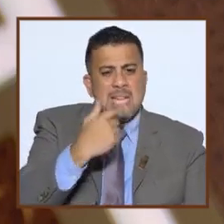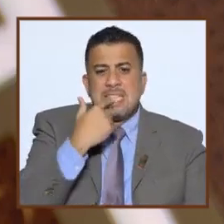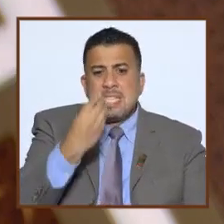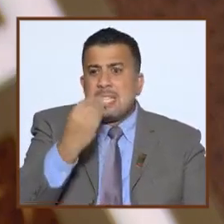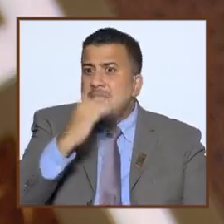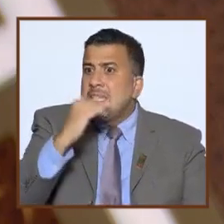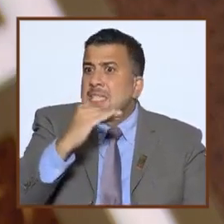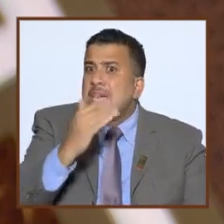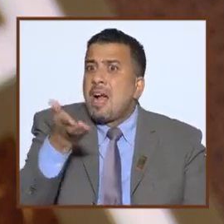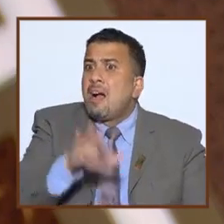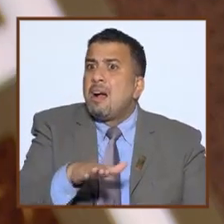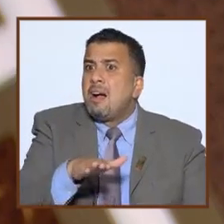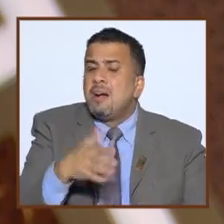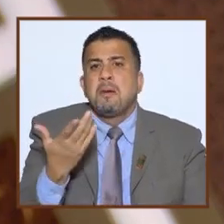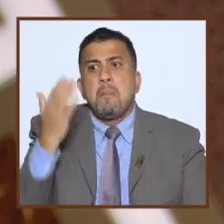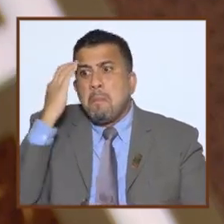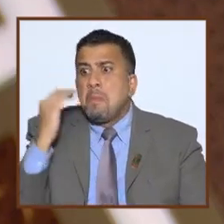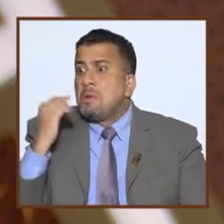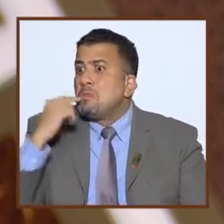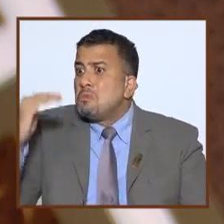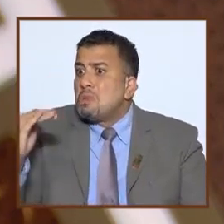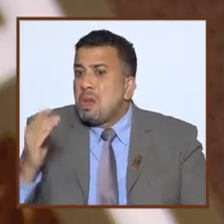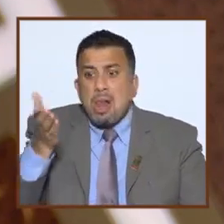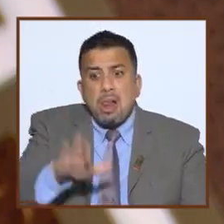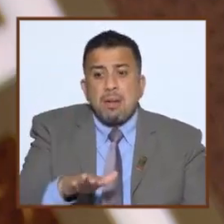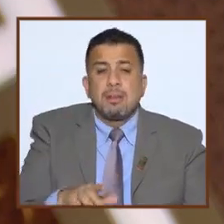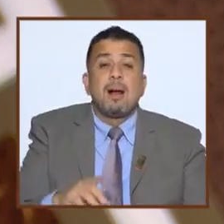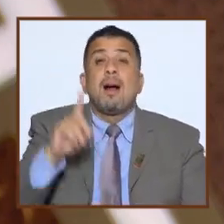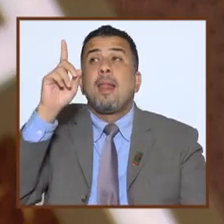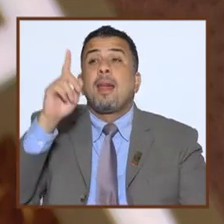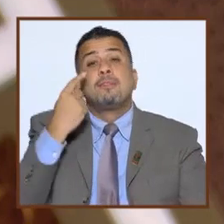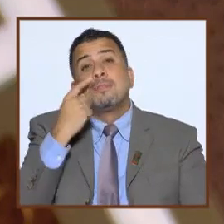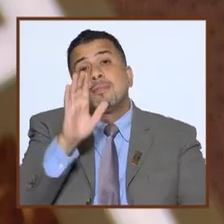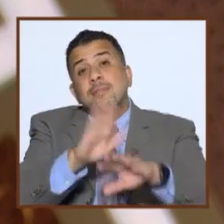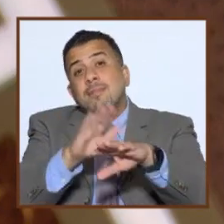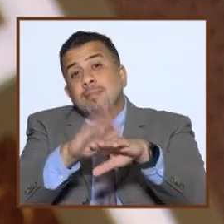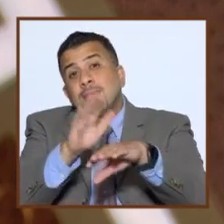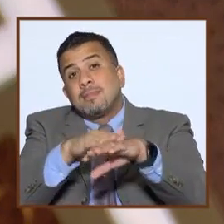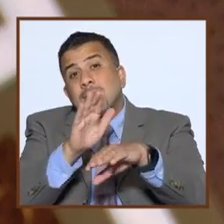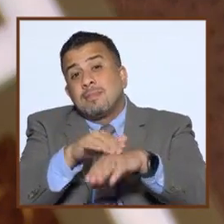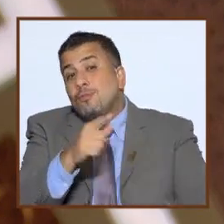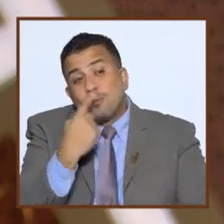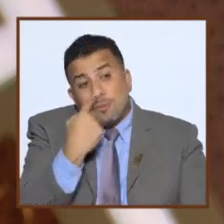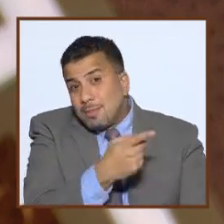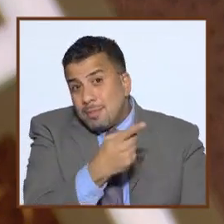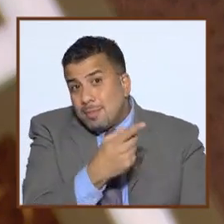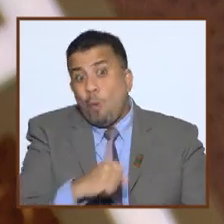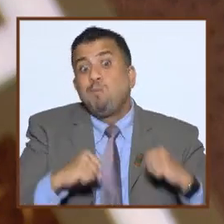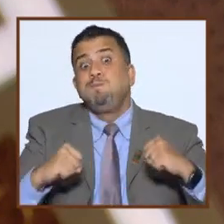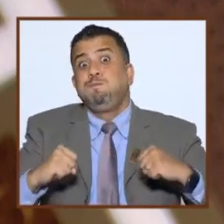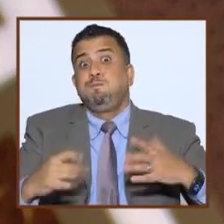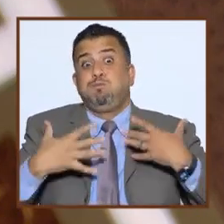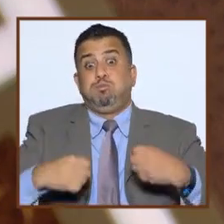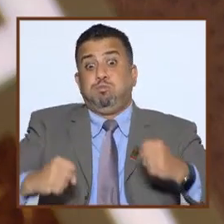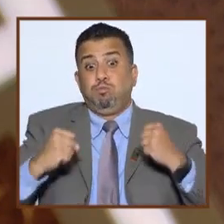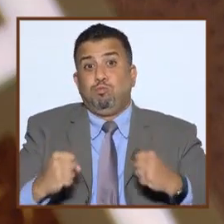كبير وهذا الصغير وهذا ذكر وهذا انثى والله رسائل من الله وايش فائده الانسان اللي اللي يقول غدا وغدا